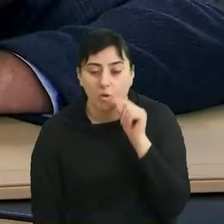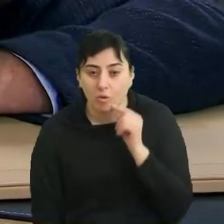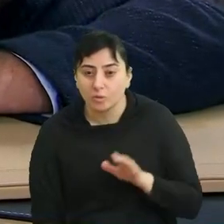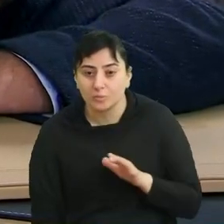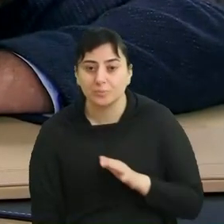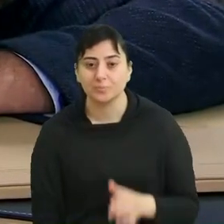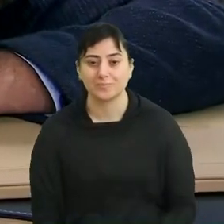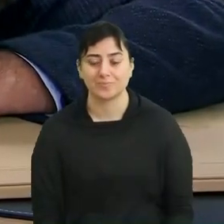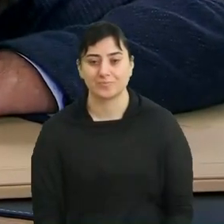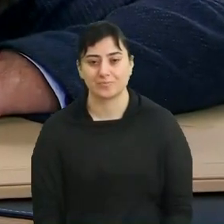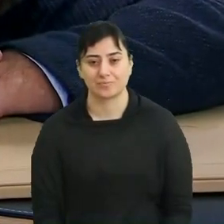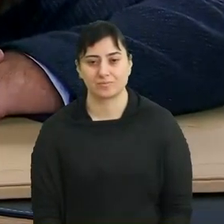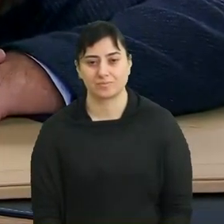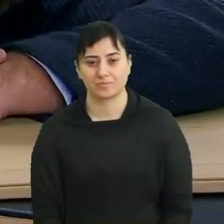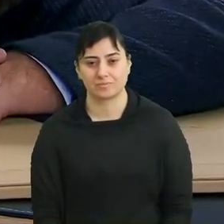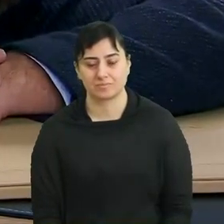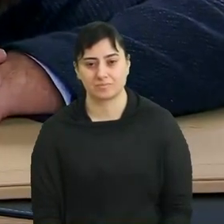Gördükleri oğlum, meğer kabusmuş.